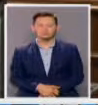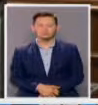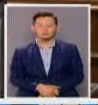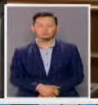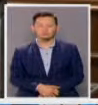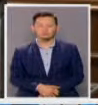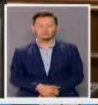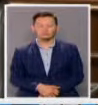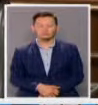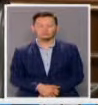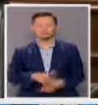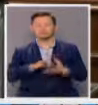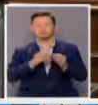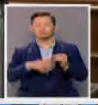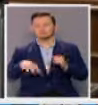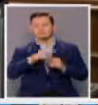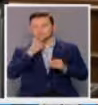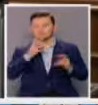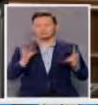астымызда 21 гектар жануатыр.